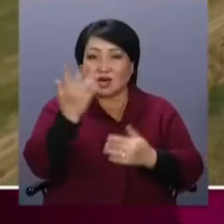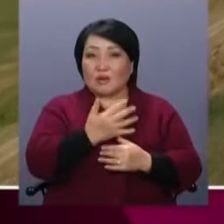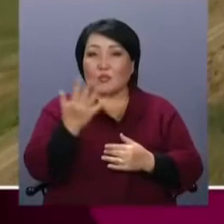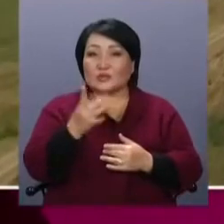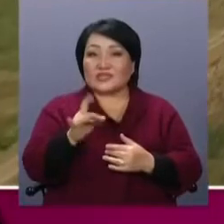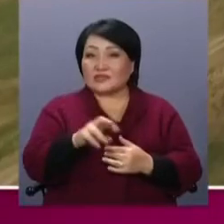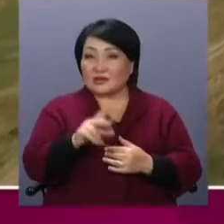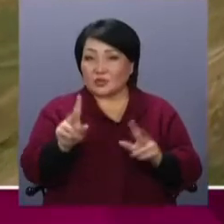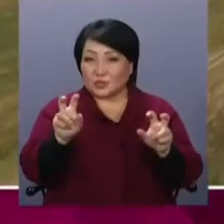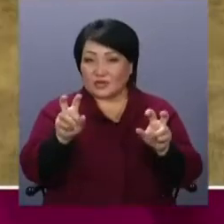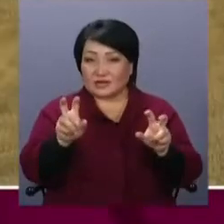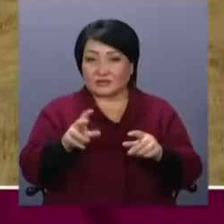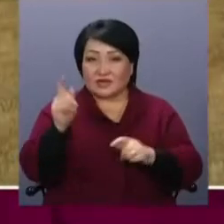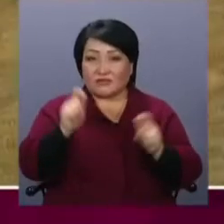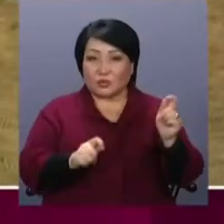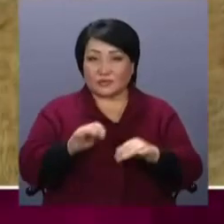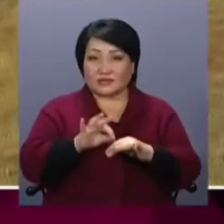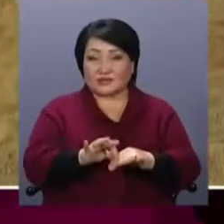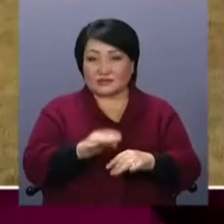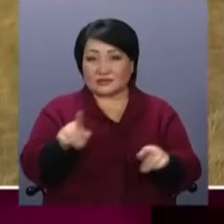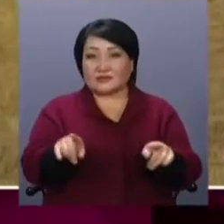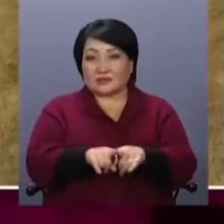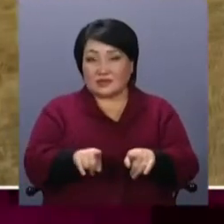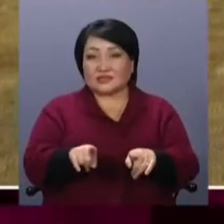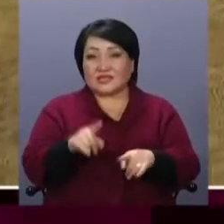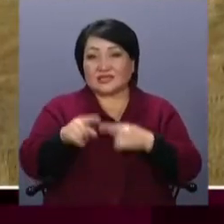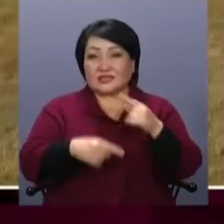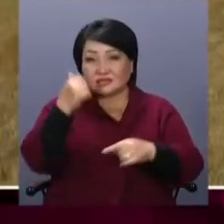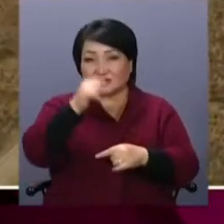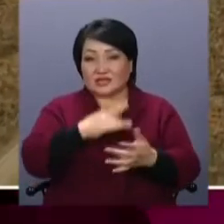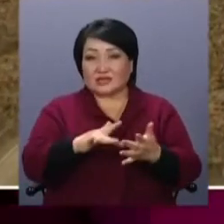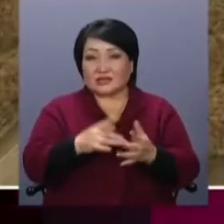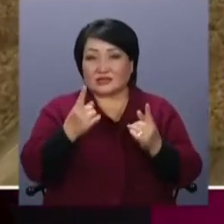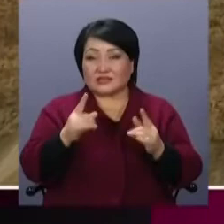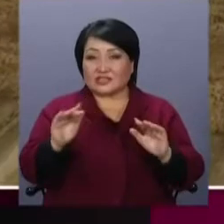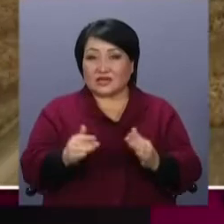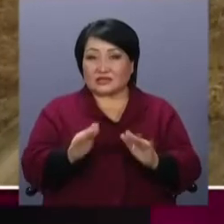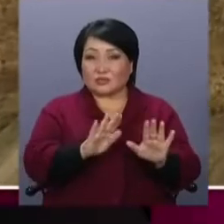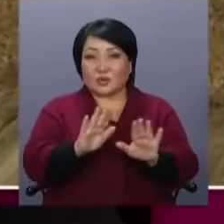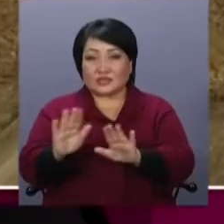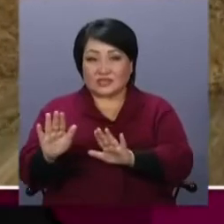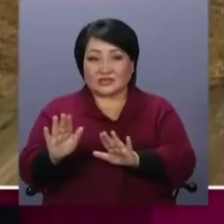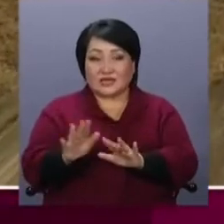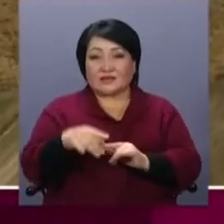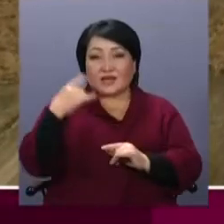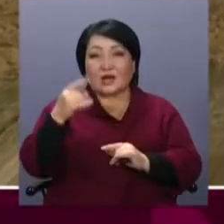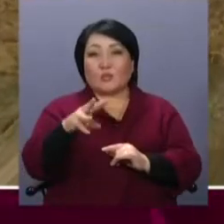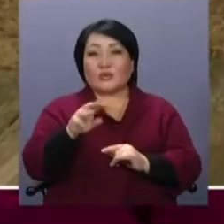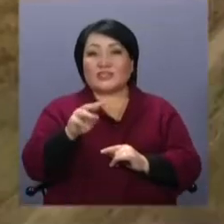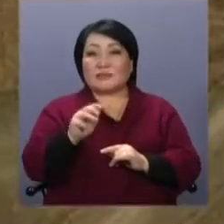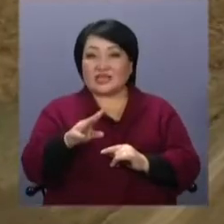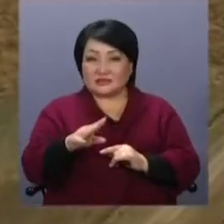өткен форумда айтылды. Сонымен қатар келер жылдан бастап қаладағы ірі және шағын мұражайлар мультимедиалық форматқа